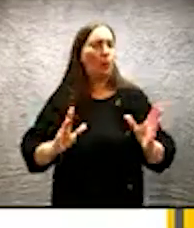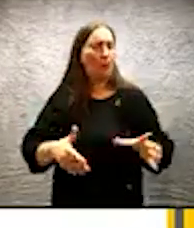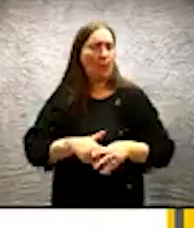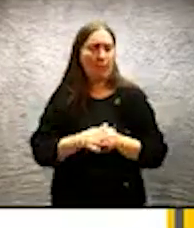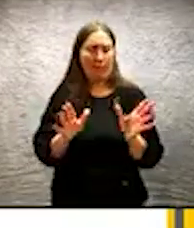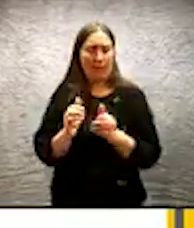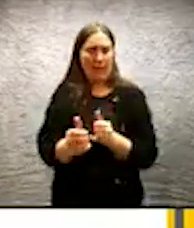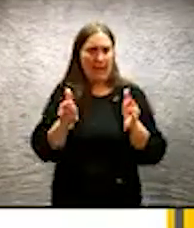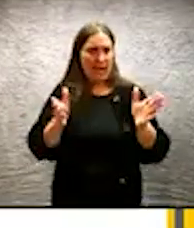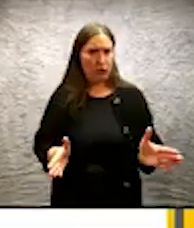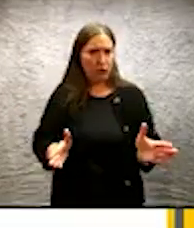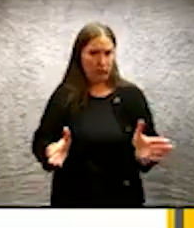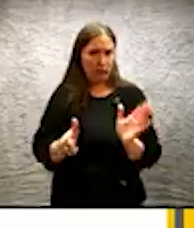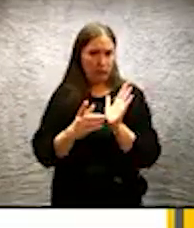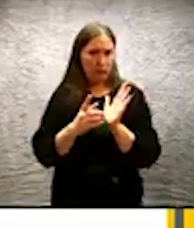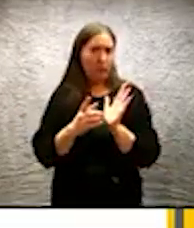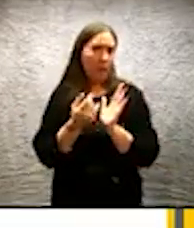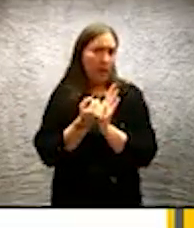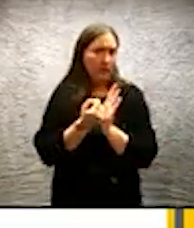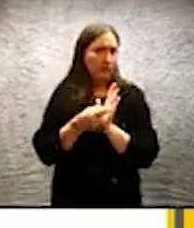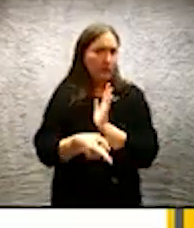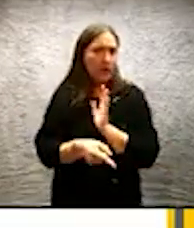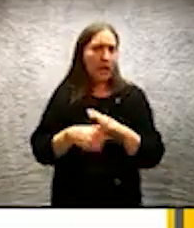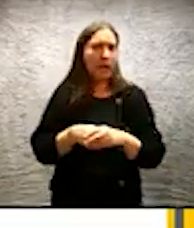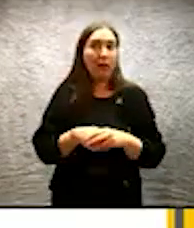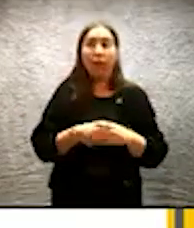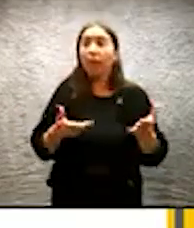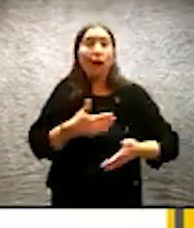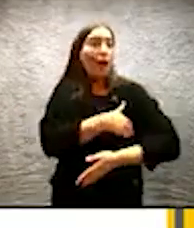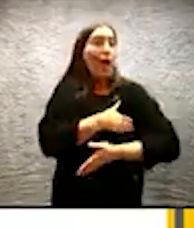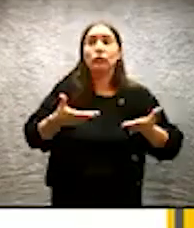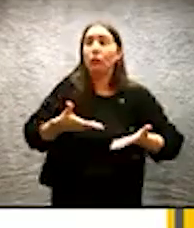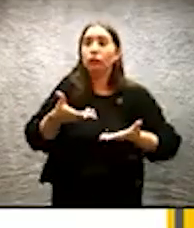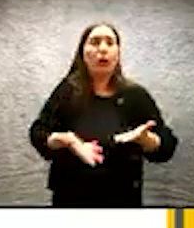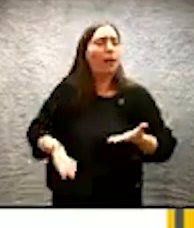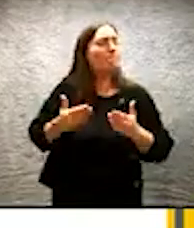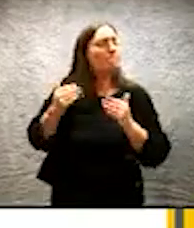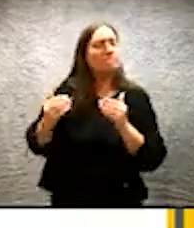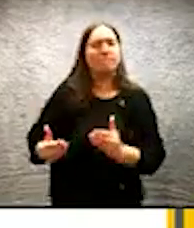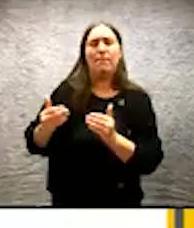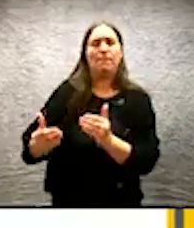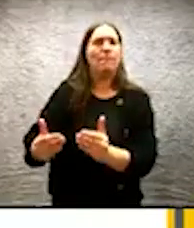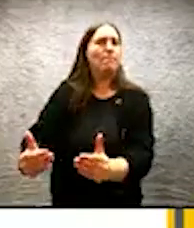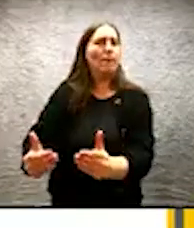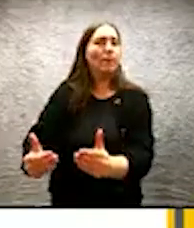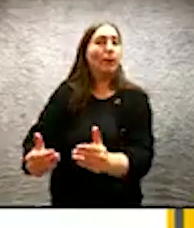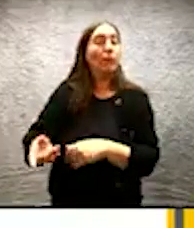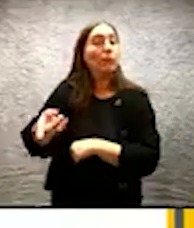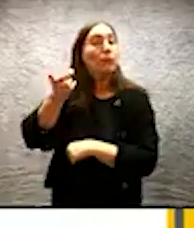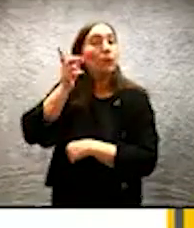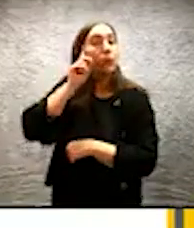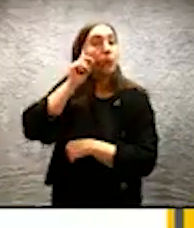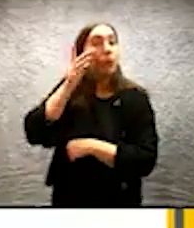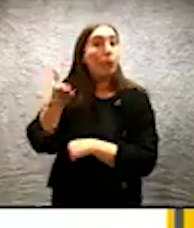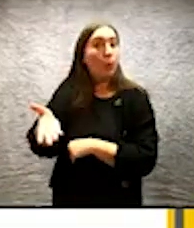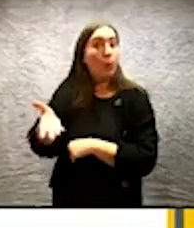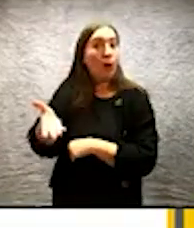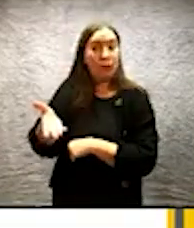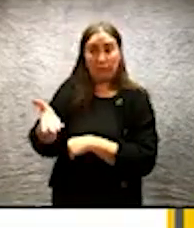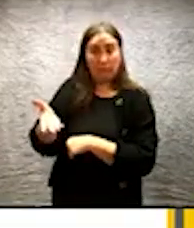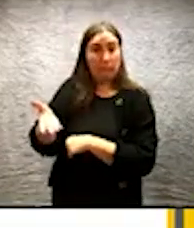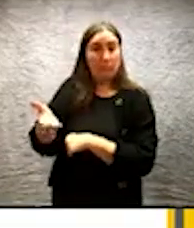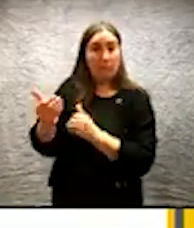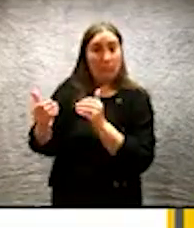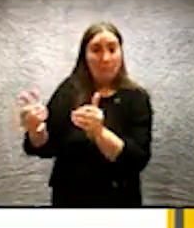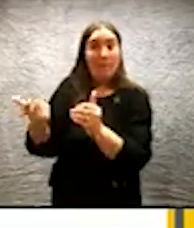régime indemnitaire n'aura aucune incidence pour les agents actuels dans la mesure où les montants actuels vont être maintenus, mais sur